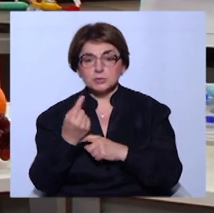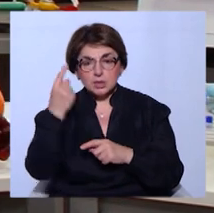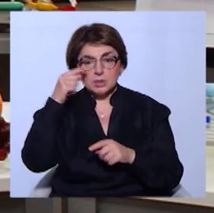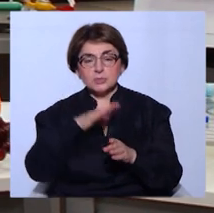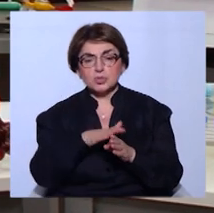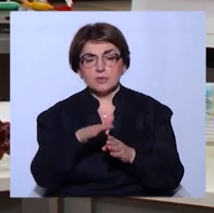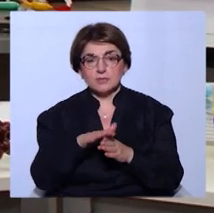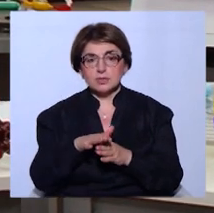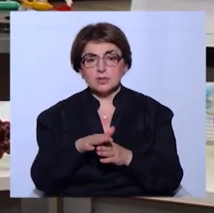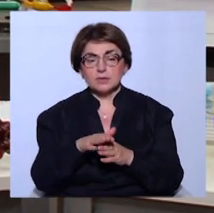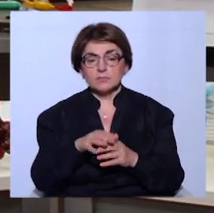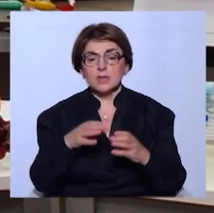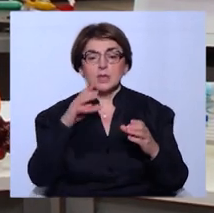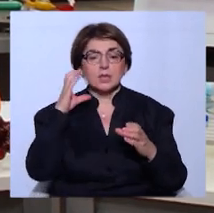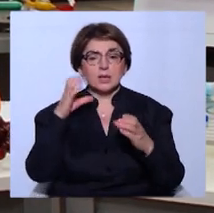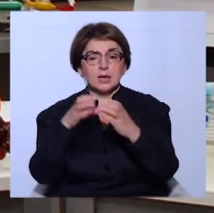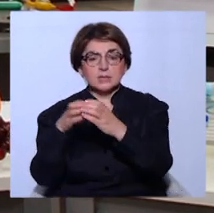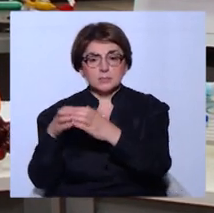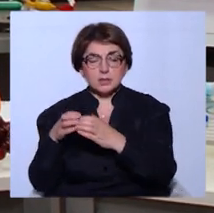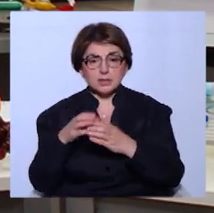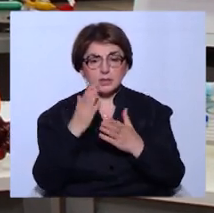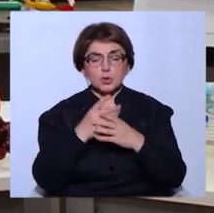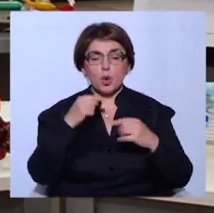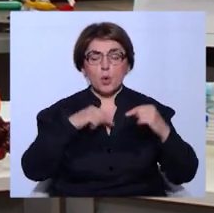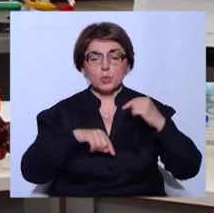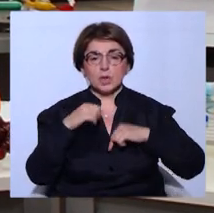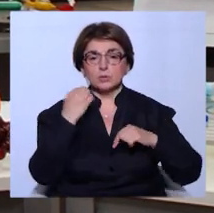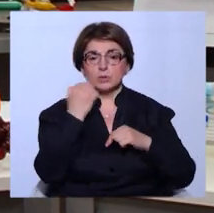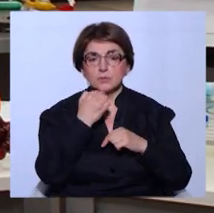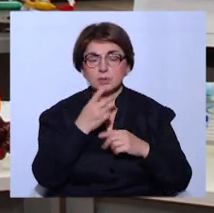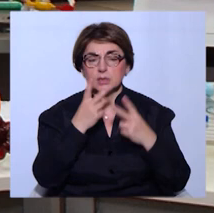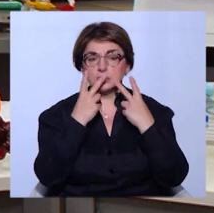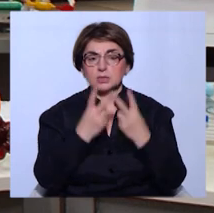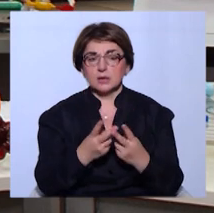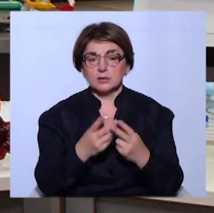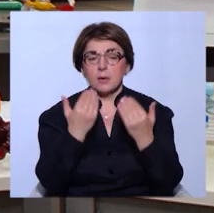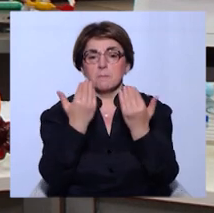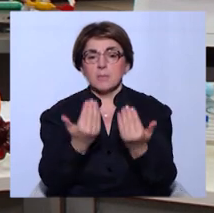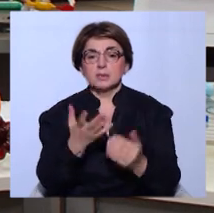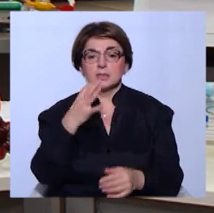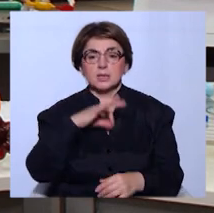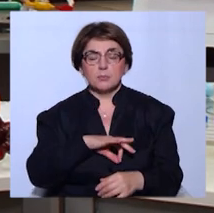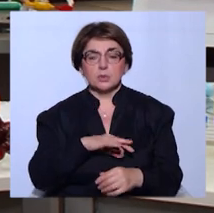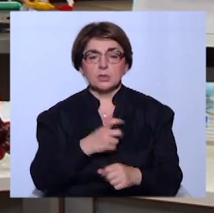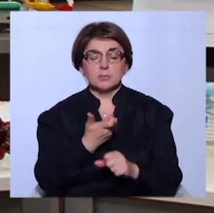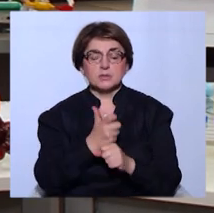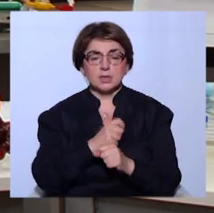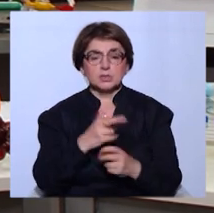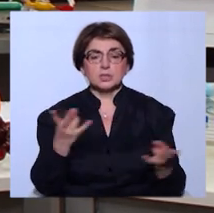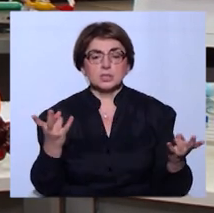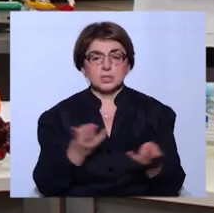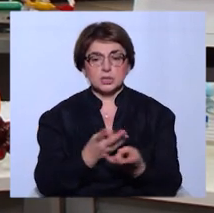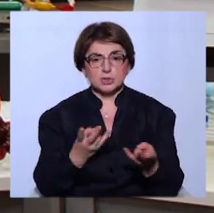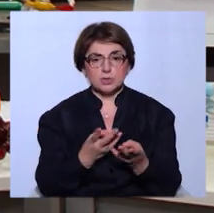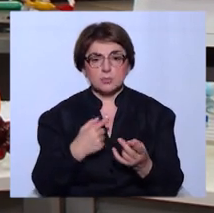კლასიფიკაცია გავაკეთეთ ორგანული ნივთიერებების და დავინახეთ მათი გამოყენების ძალიან დიდი საჭიროება. მე მინდა მადლობა